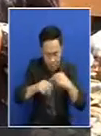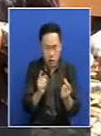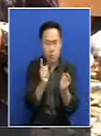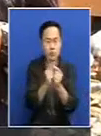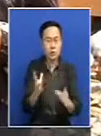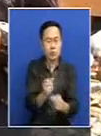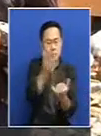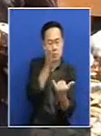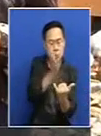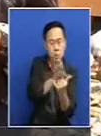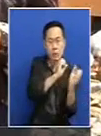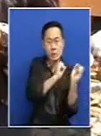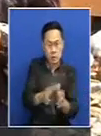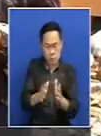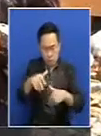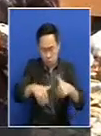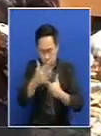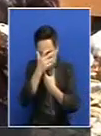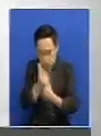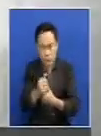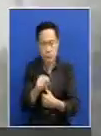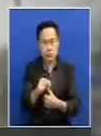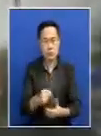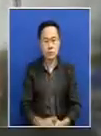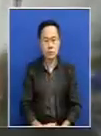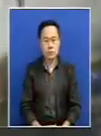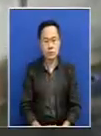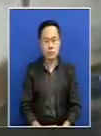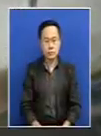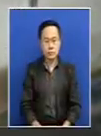ลายเป็นคดีสะเทือนขวัญที่หลายคนจับตามอง